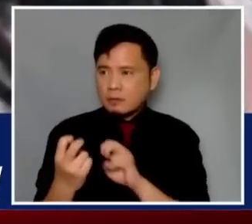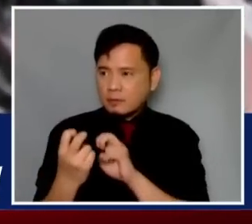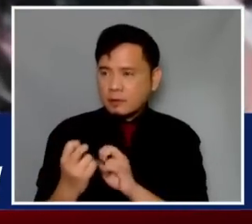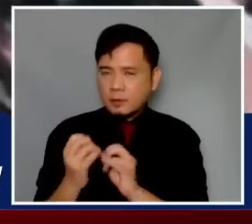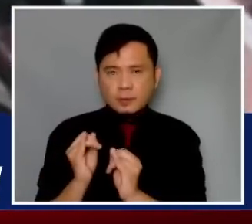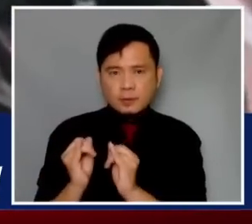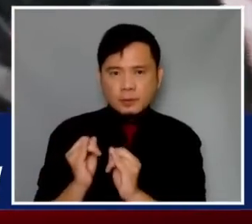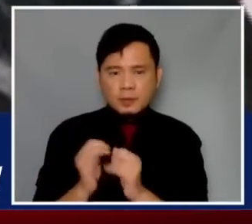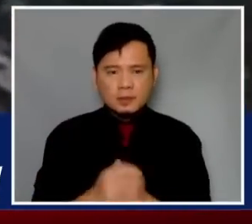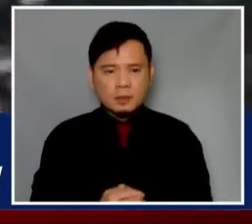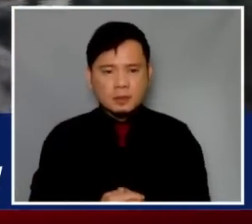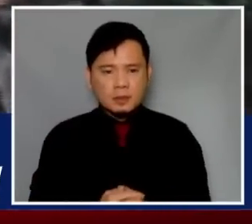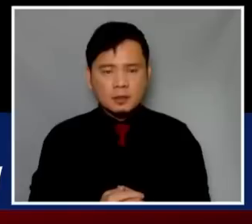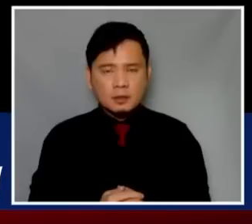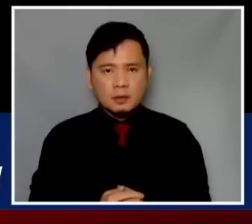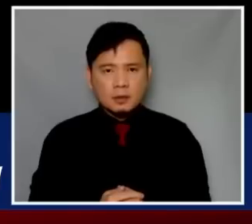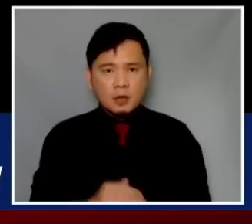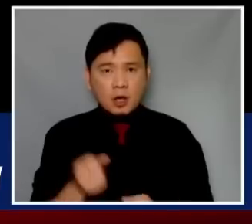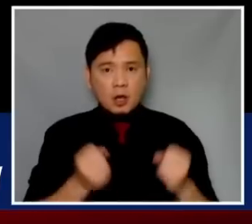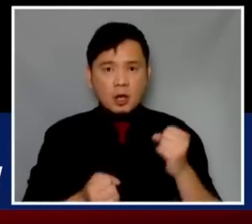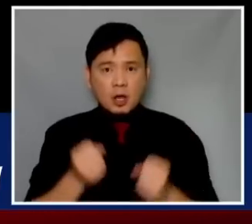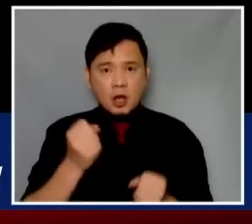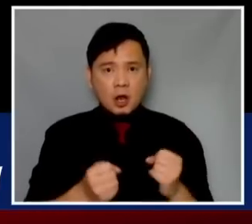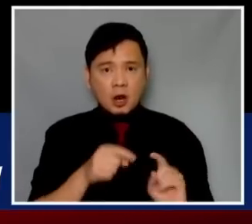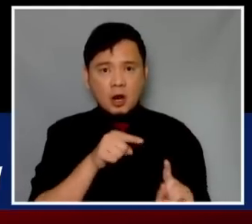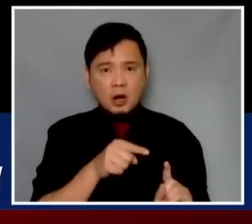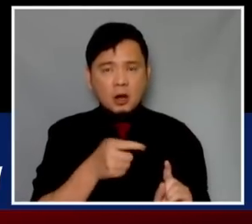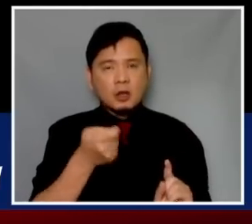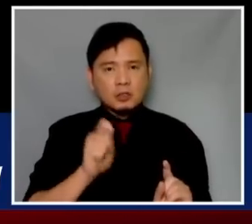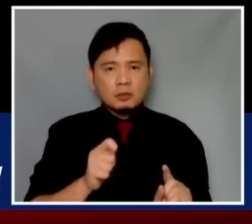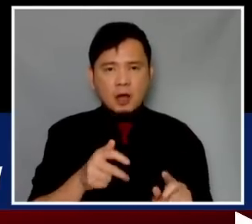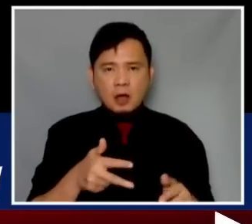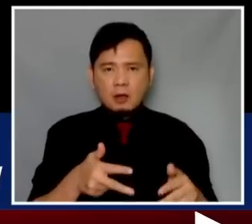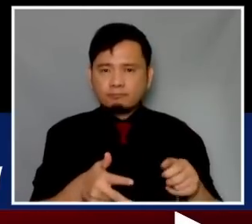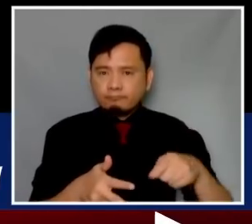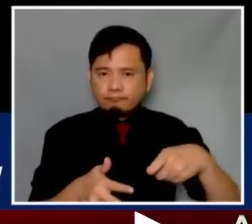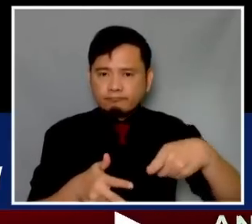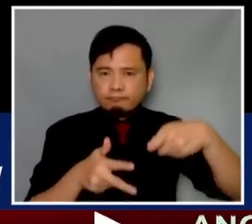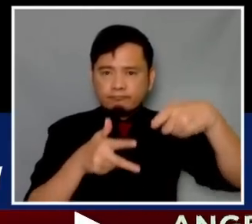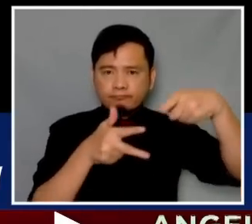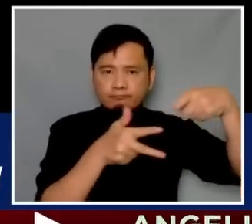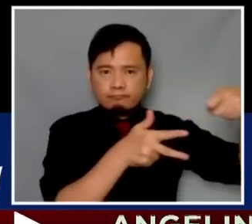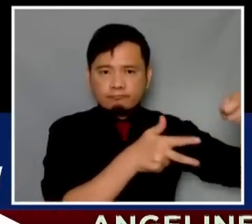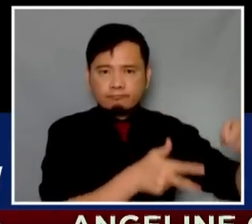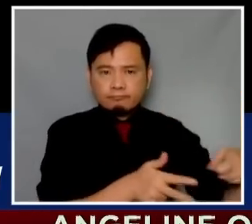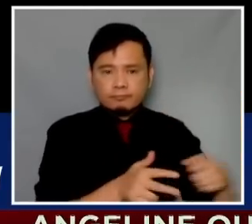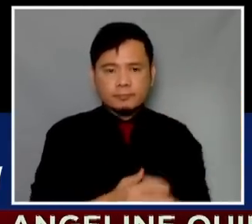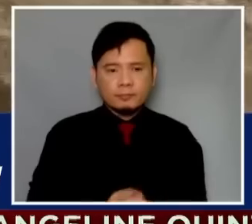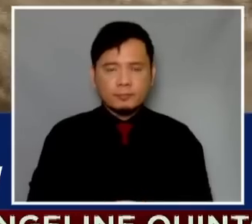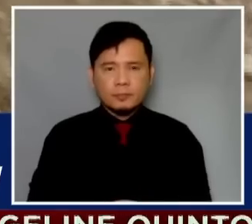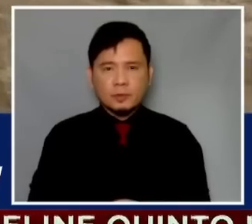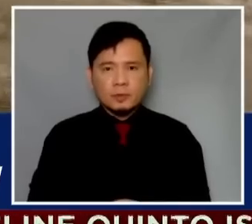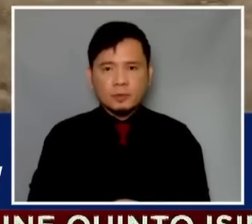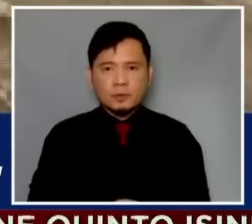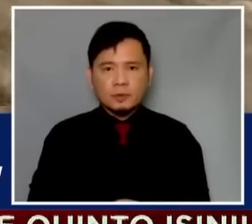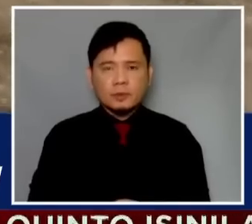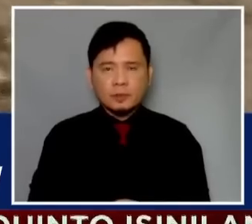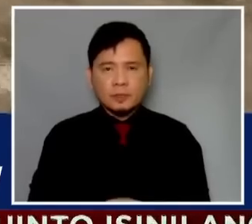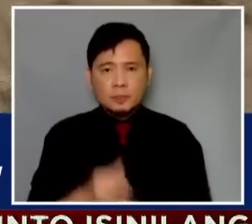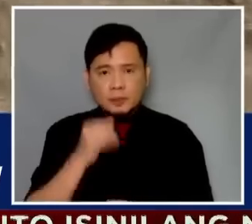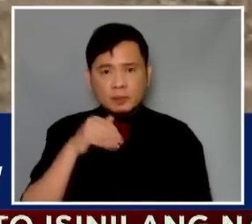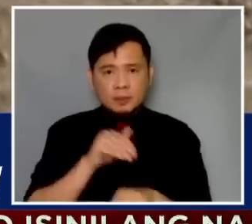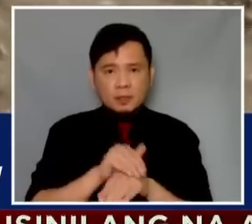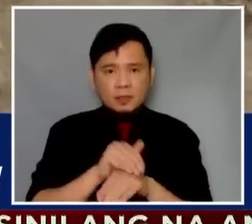pag-ahon sa mga sasakyang nahulog. At dahil malakas ang ulan, pansamantalang itinigil ang paghahanap kagabi. Kanina,